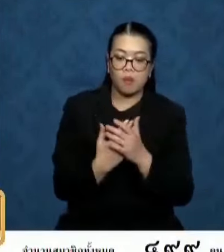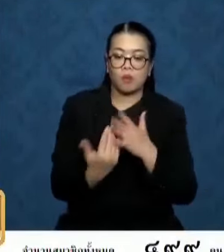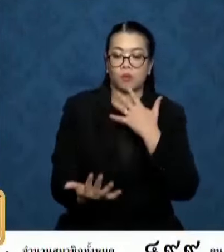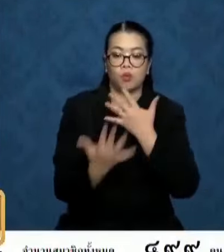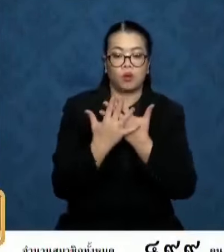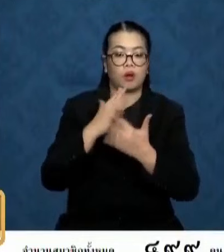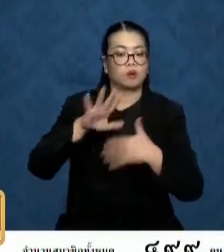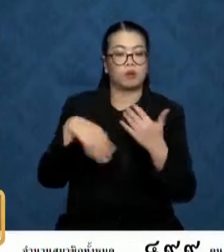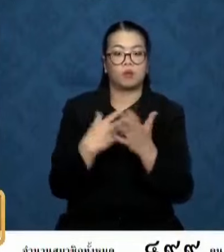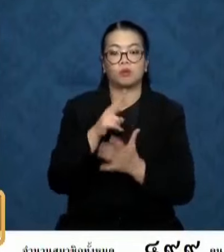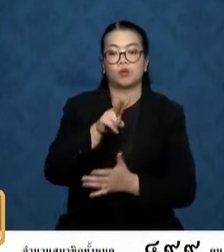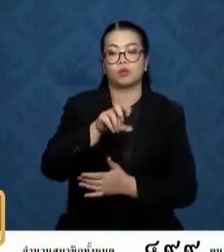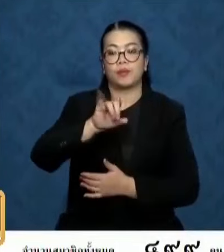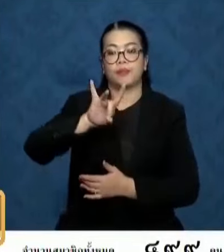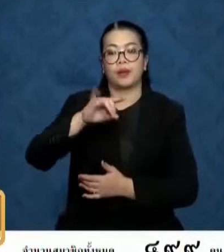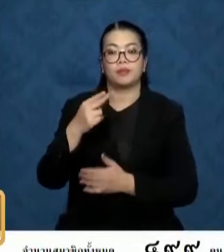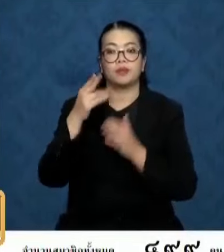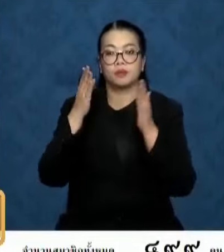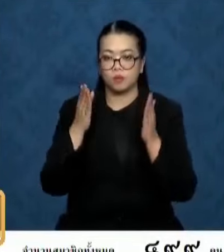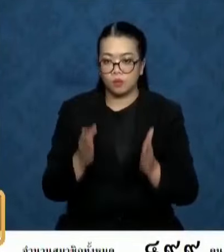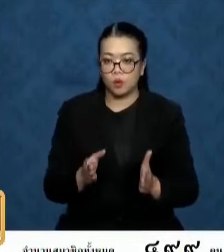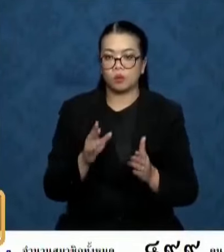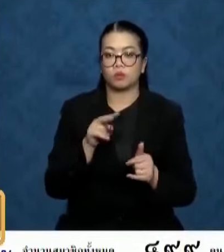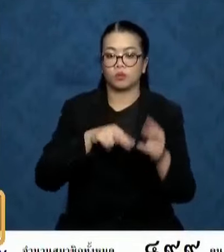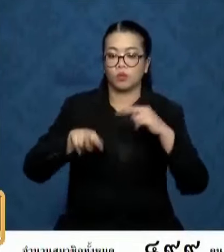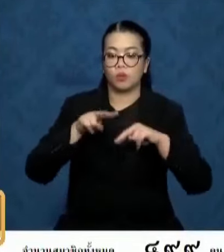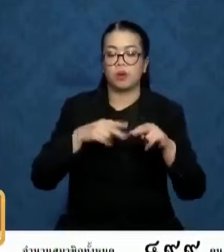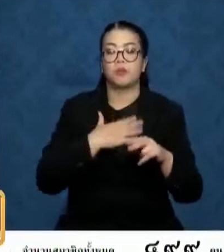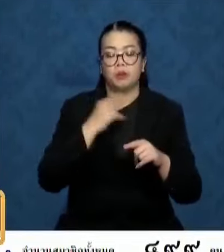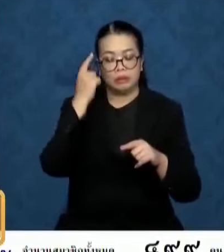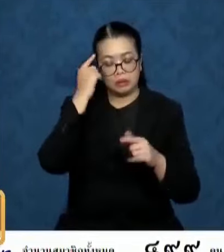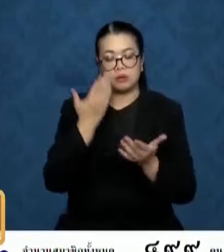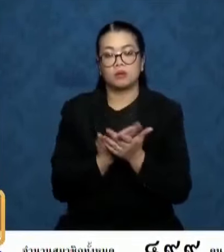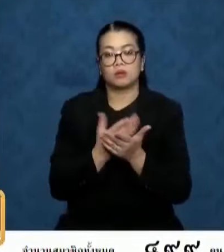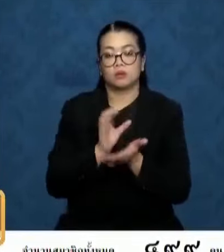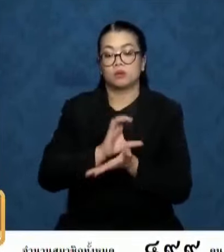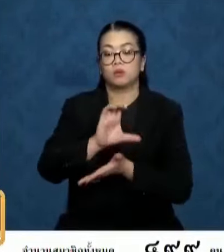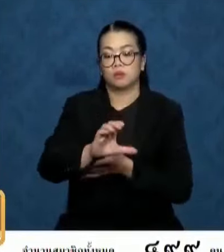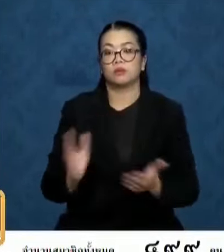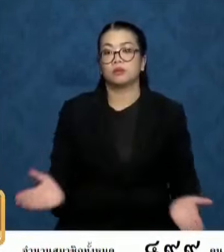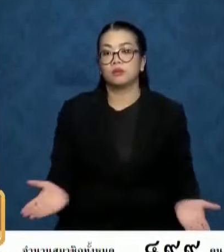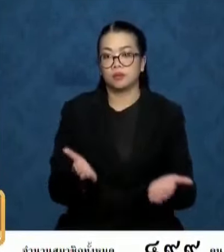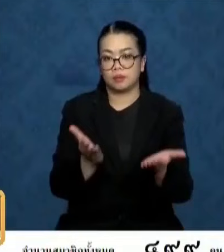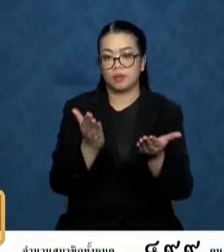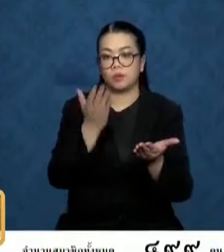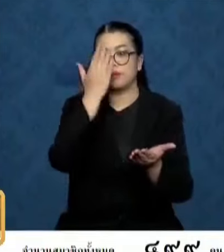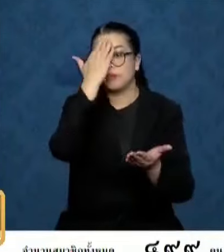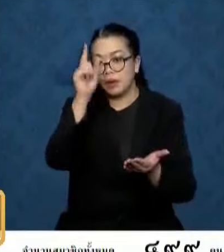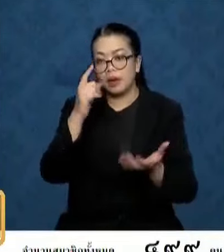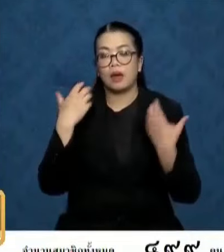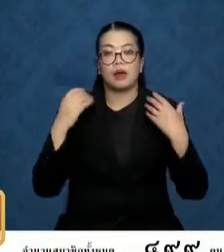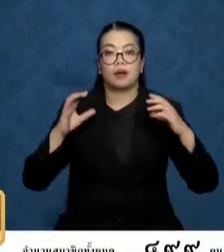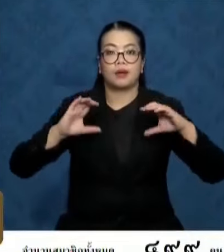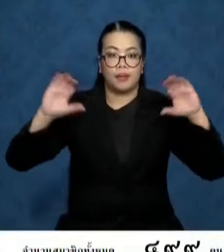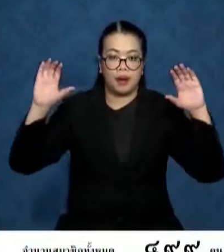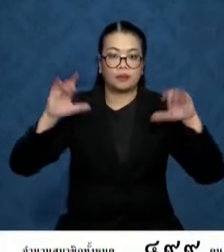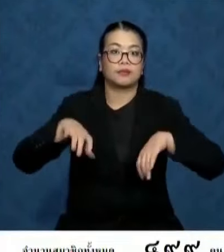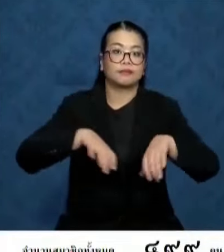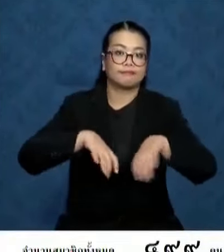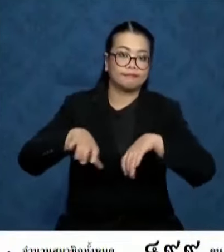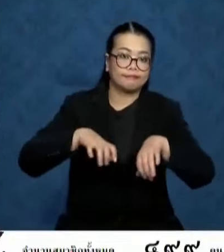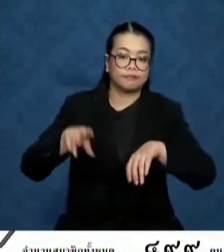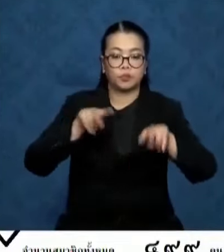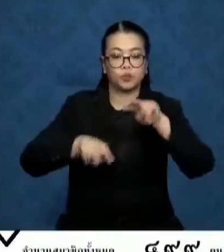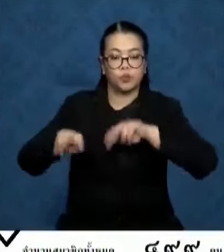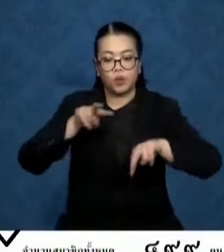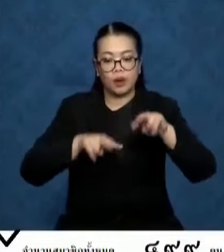คนผมเรียนว่าผมสนับสนุนงบประมาณก้อนนี้เพื่อให้รัฐบาลได้ดำเนินก